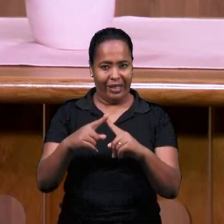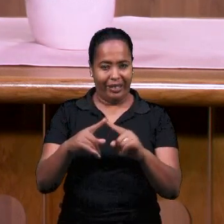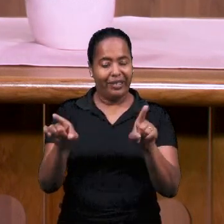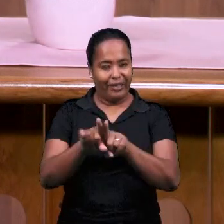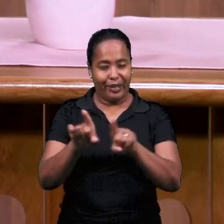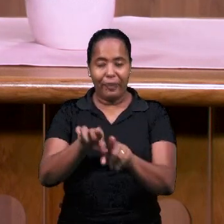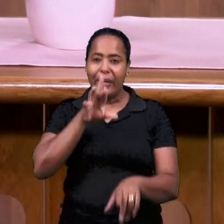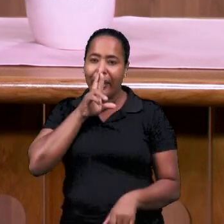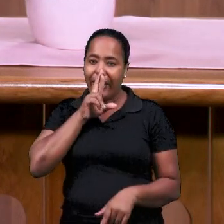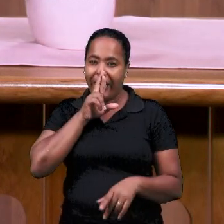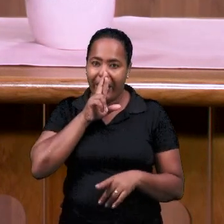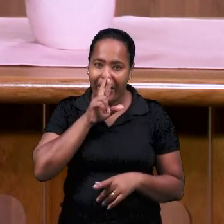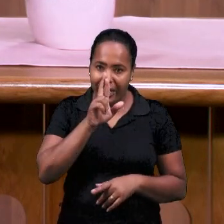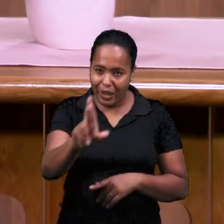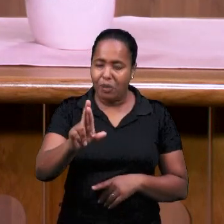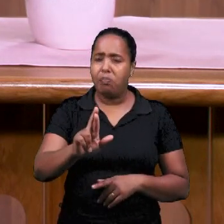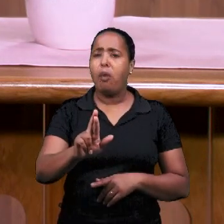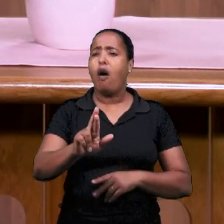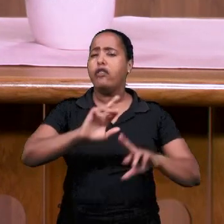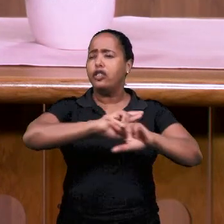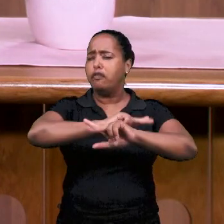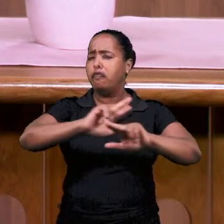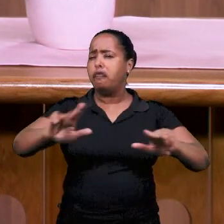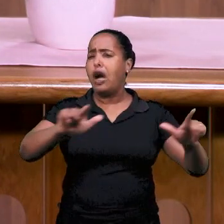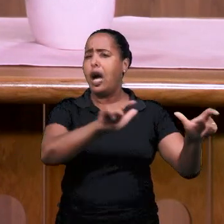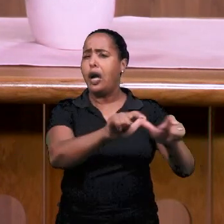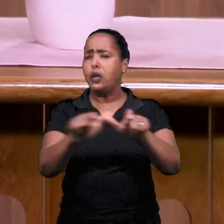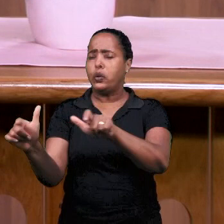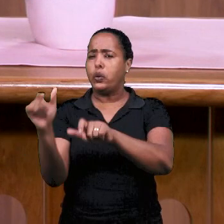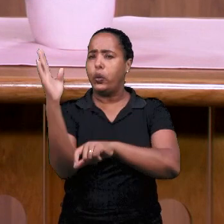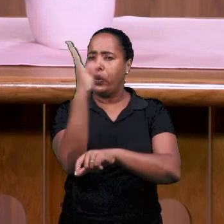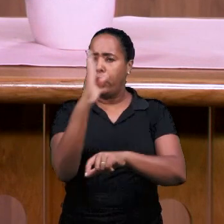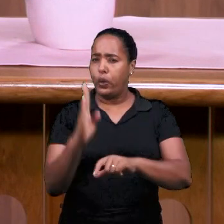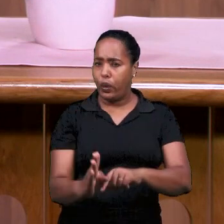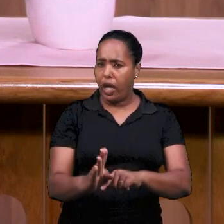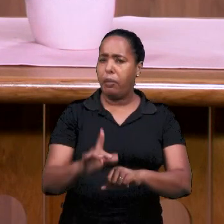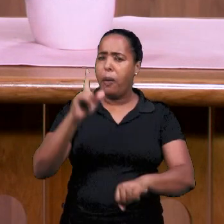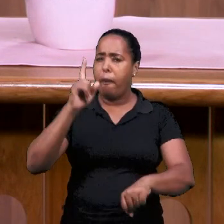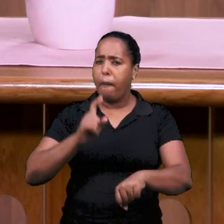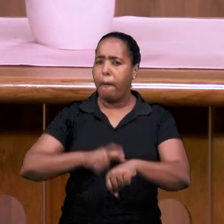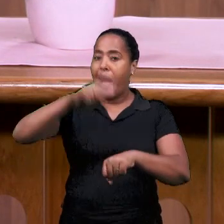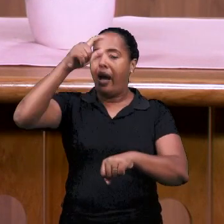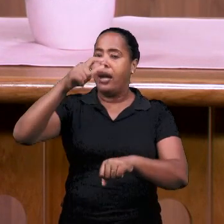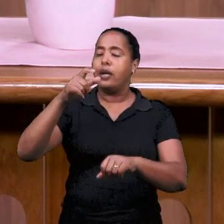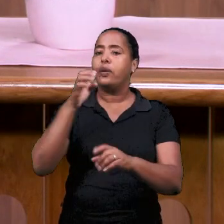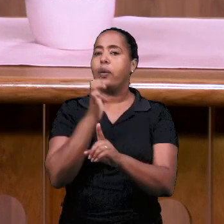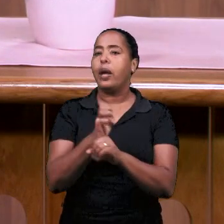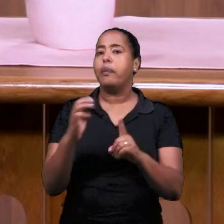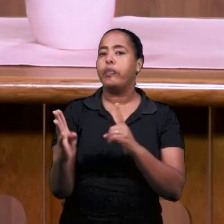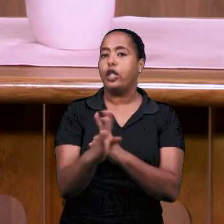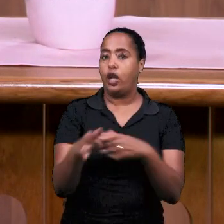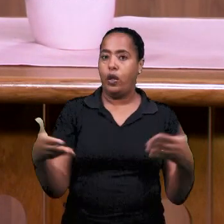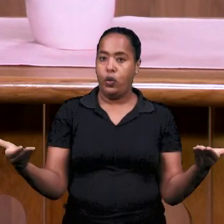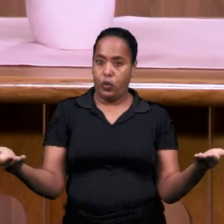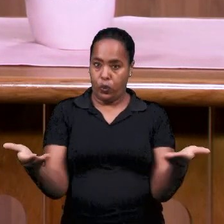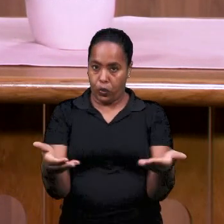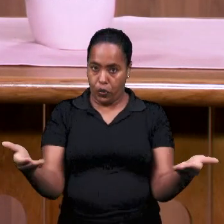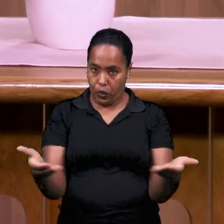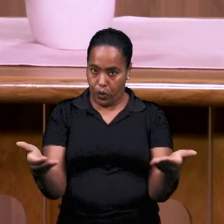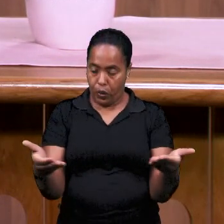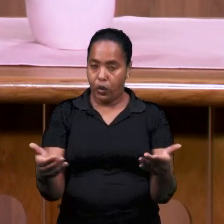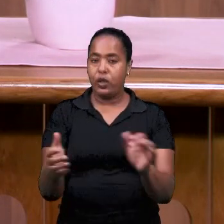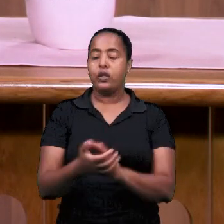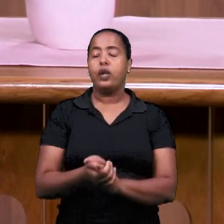l'Église. Et aussi, ce sont des réponses envoyées par des frères et sœurs de plusieurs endroits du Brésil. De même thématique a été abordée à l'école biblique